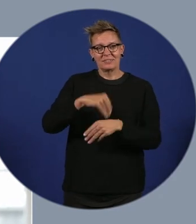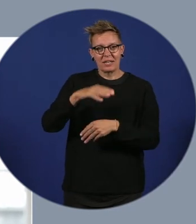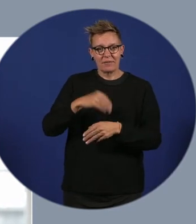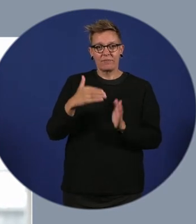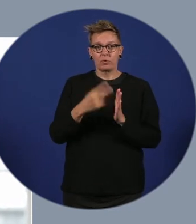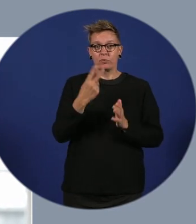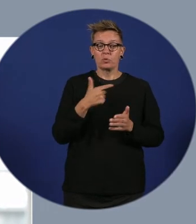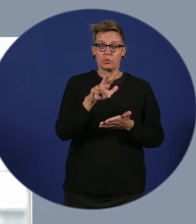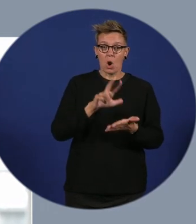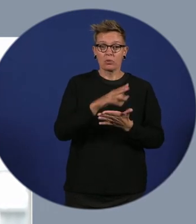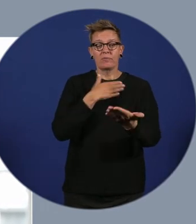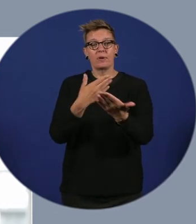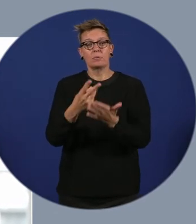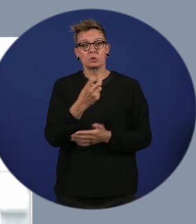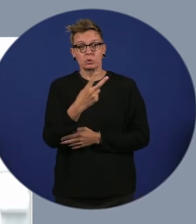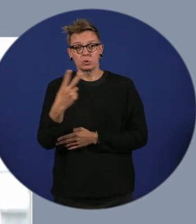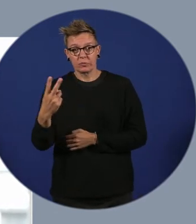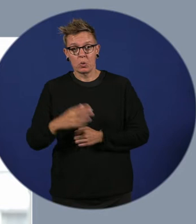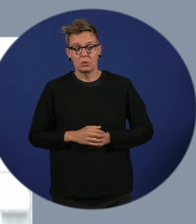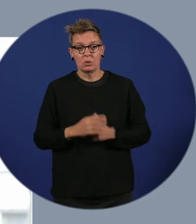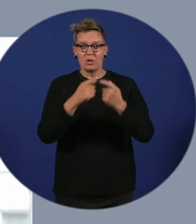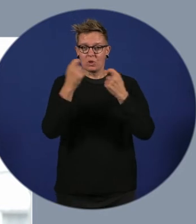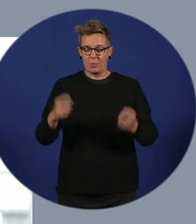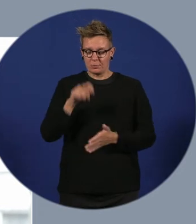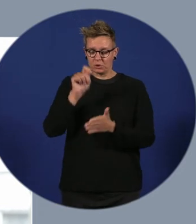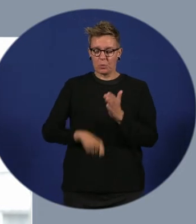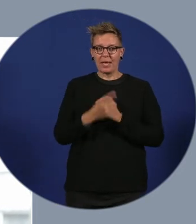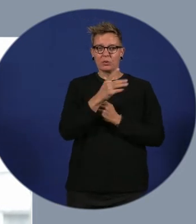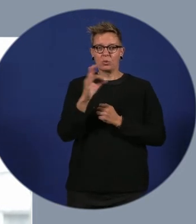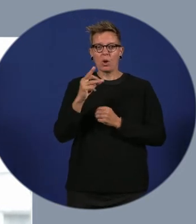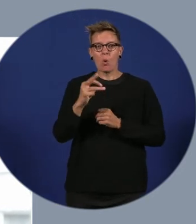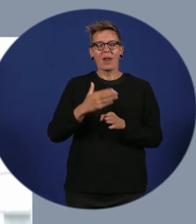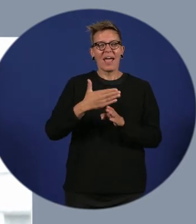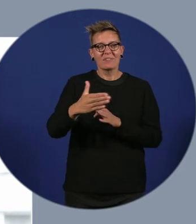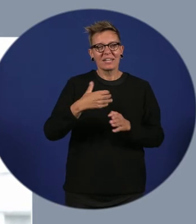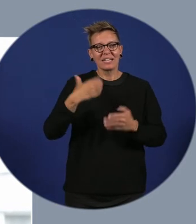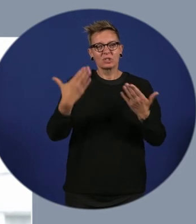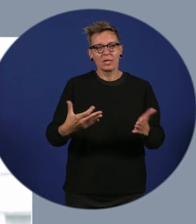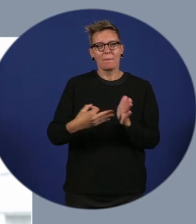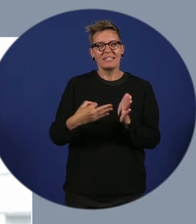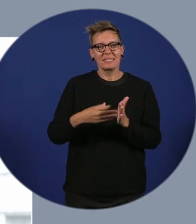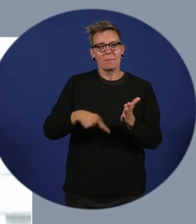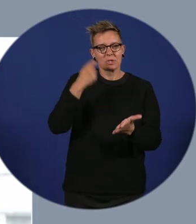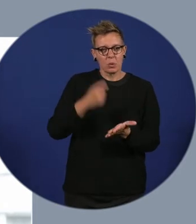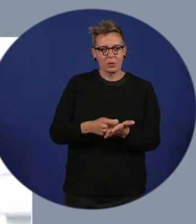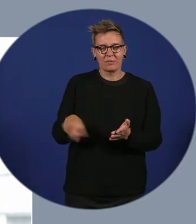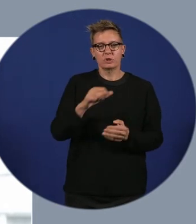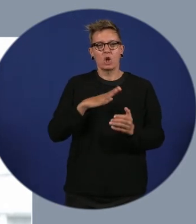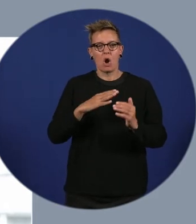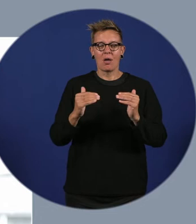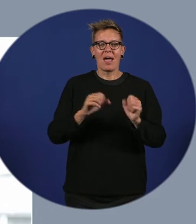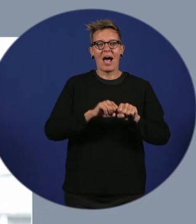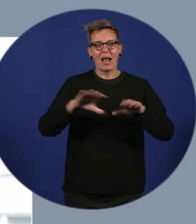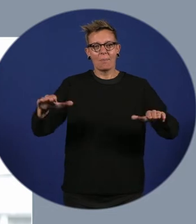2018-2022. Jubileet började 100 år efter riksdagens principbeslut om att införa allmän och lika rösträtt, och